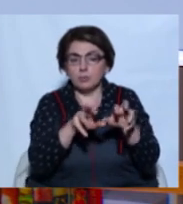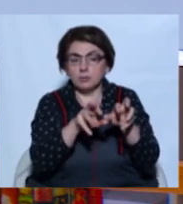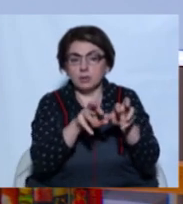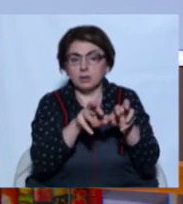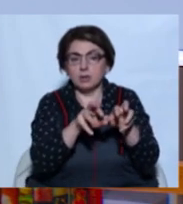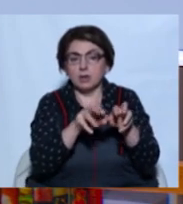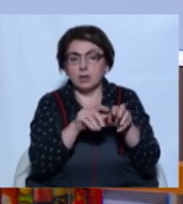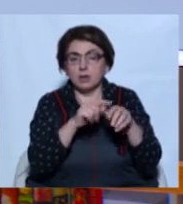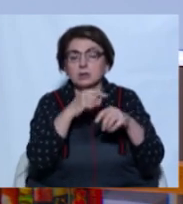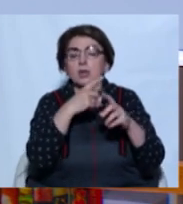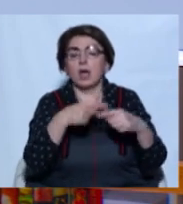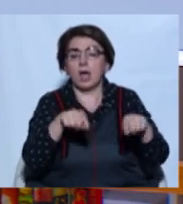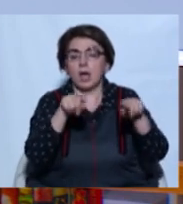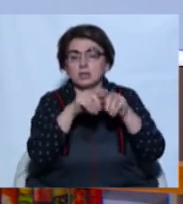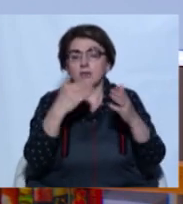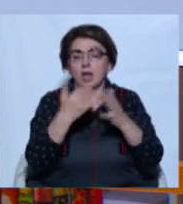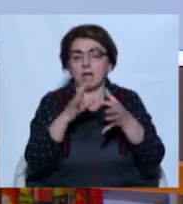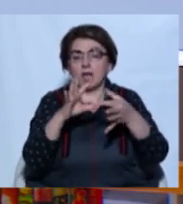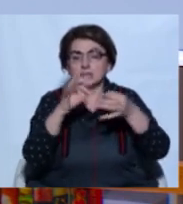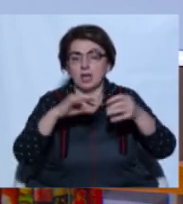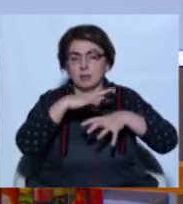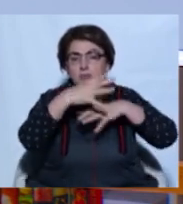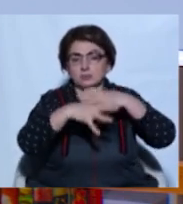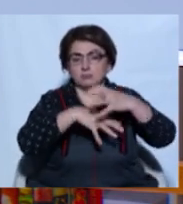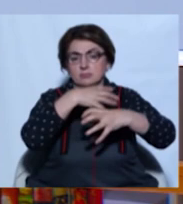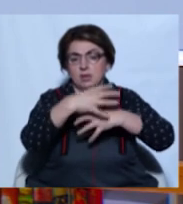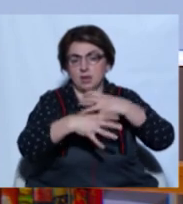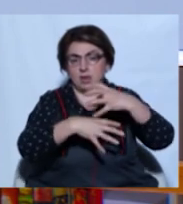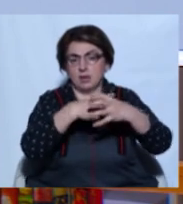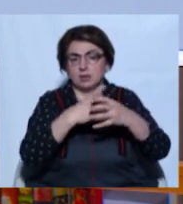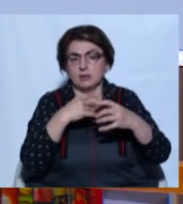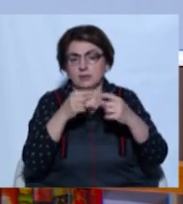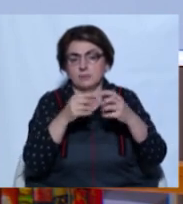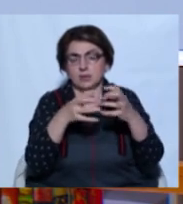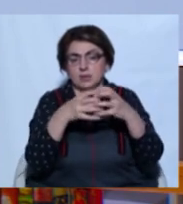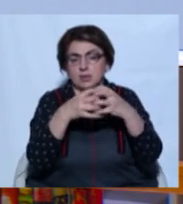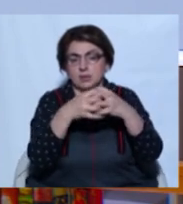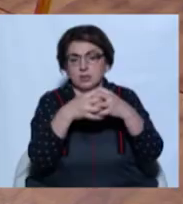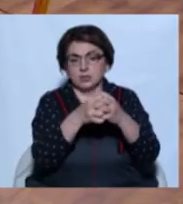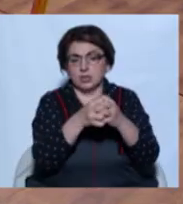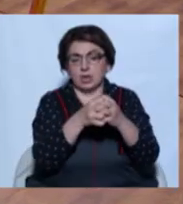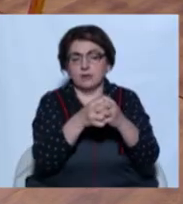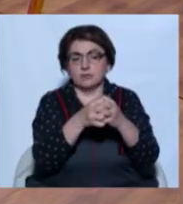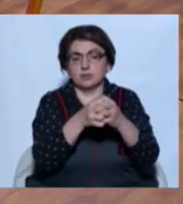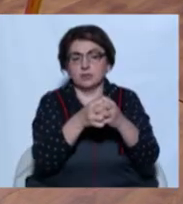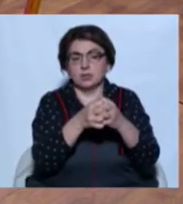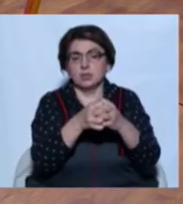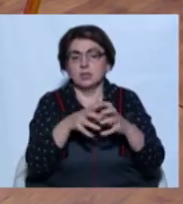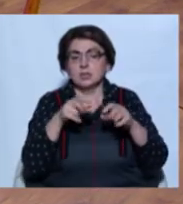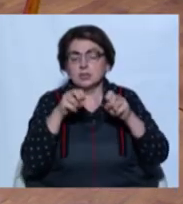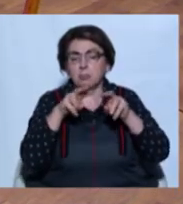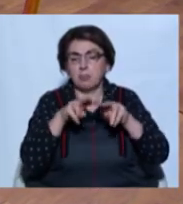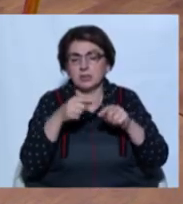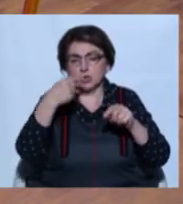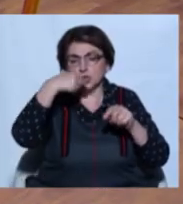მსხვერპლთან, ახვევს ისევ ახალ ქსელში, თავის ყბებით ესე შეყავს ასევე სითხე, რომელიც